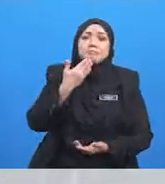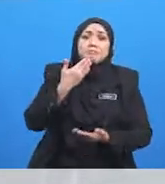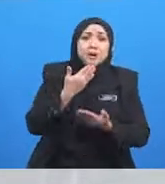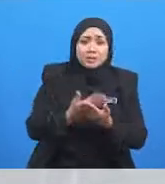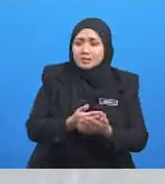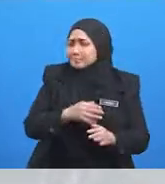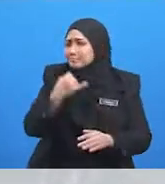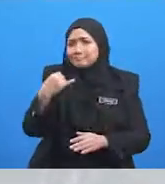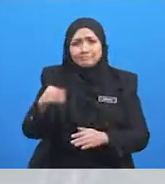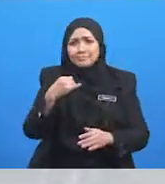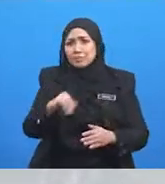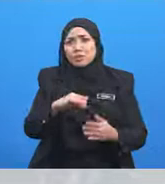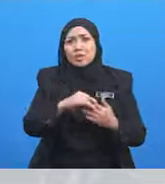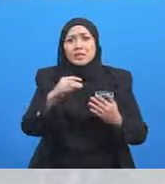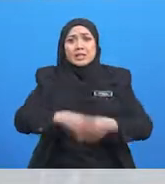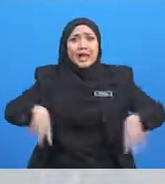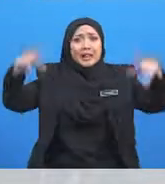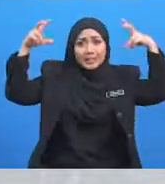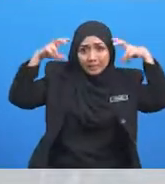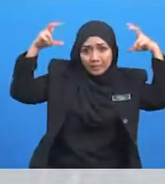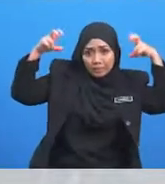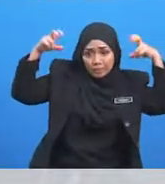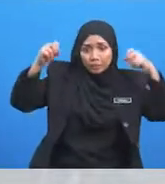Jangan dipilih kawan berhantu.